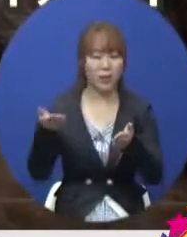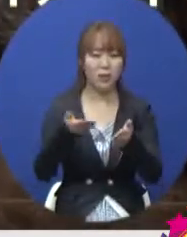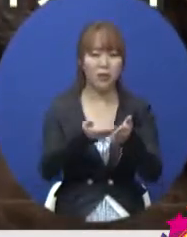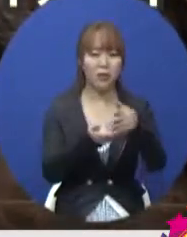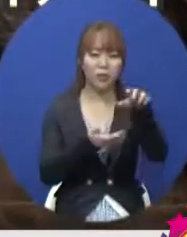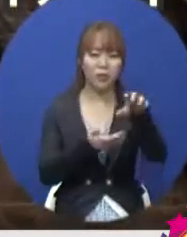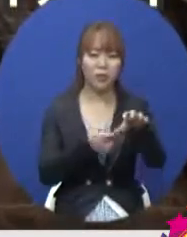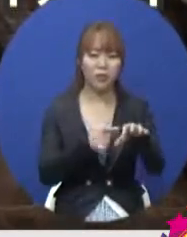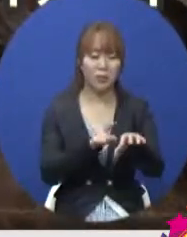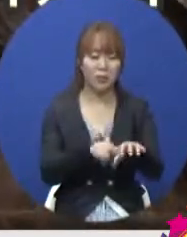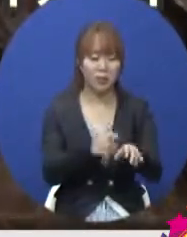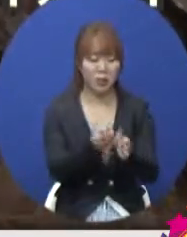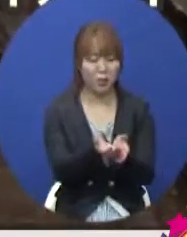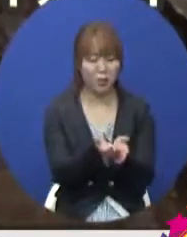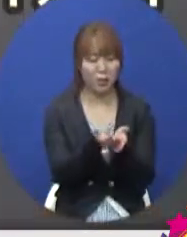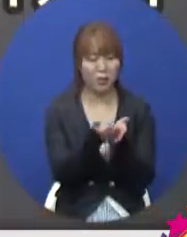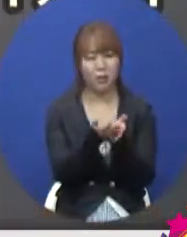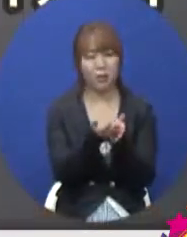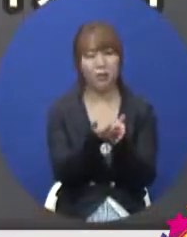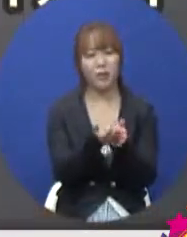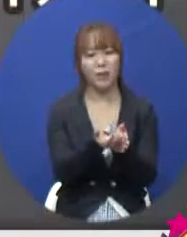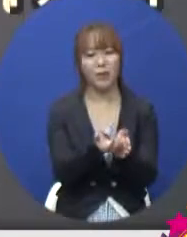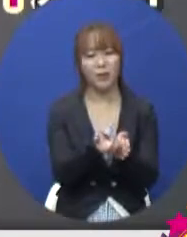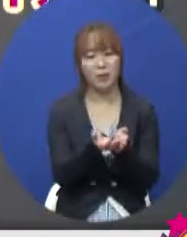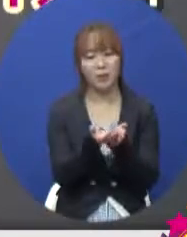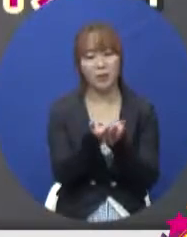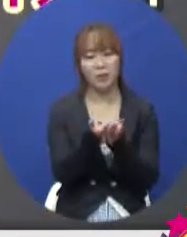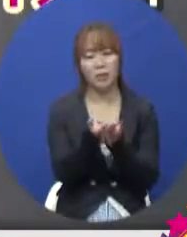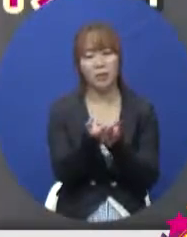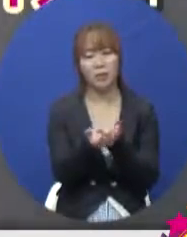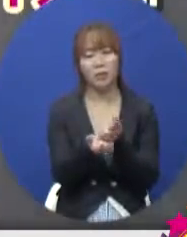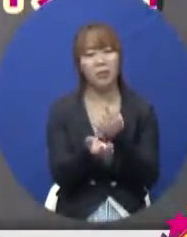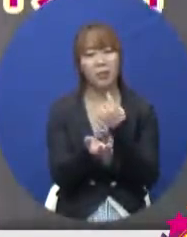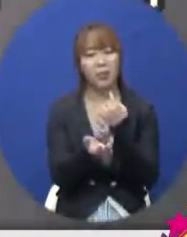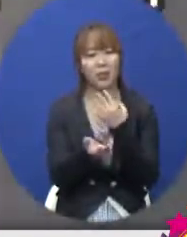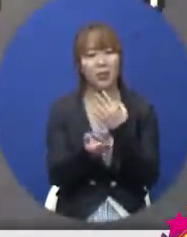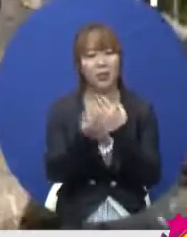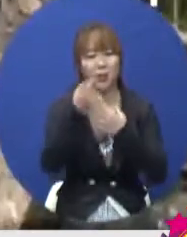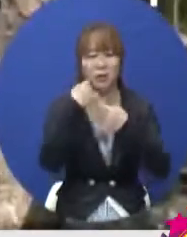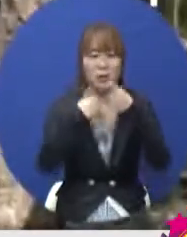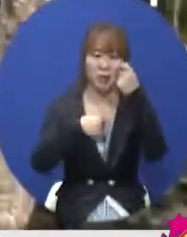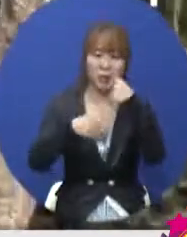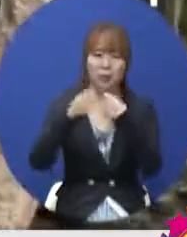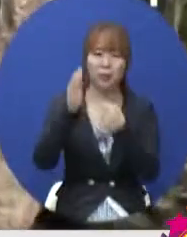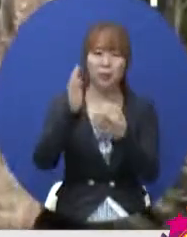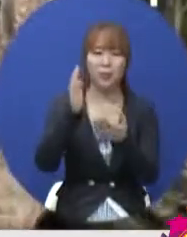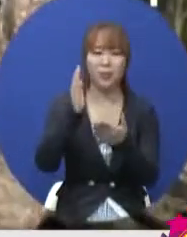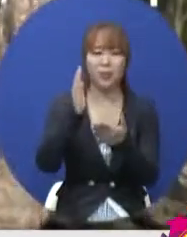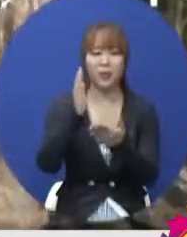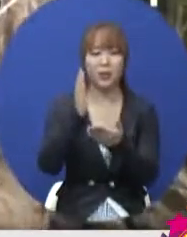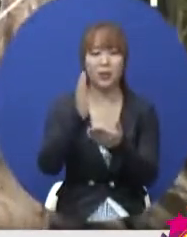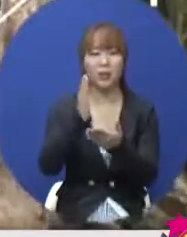쓸쓸한 나루터에 애만 또 있나 울지